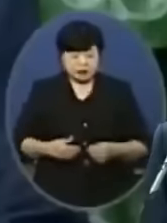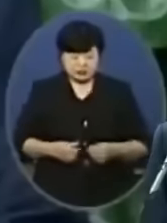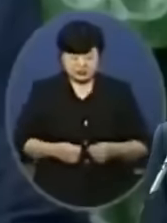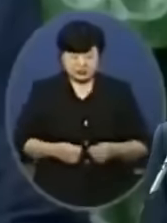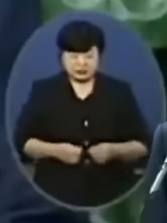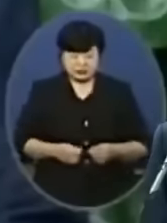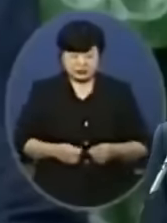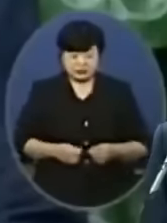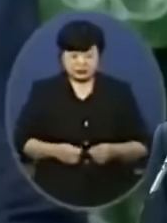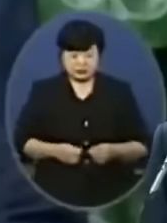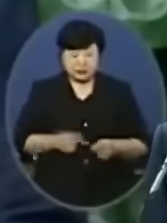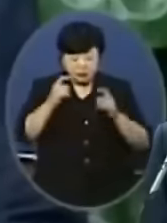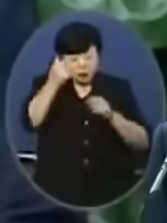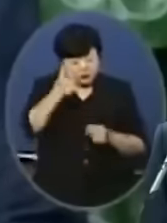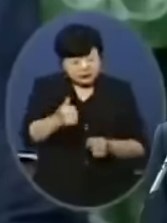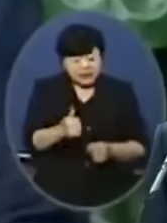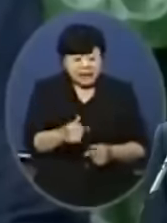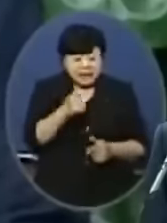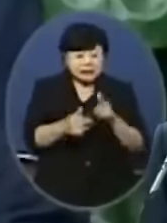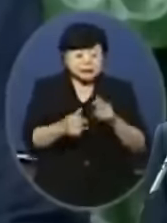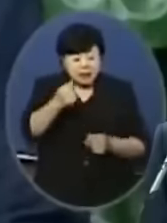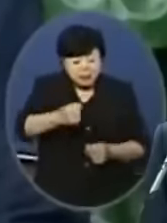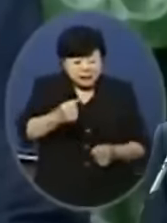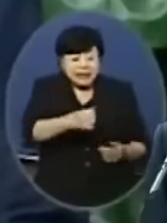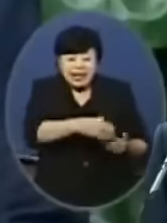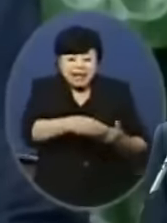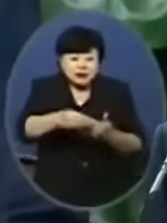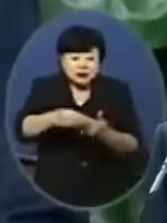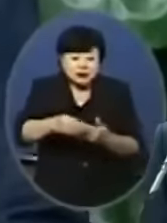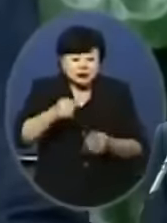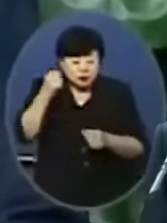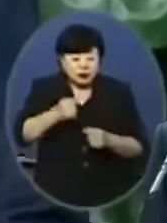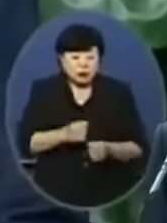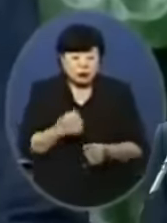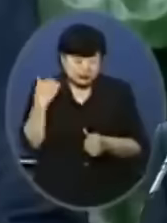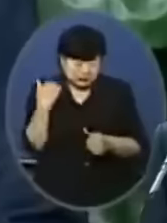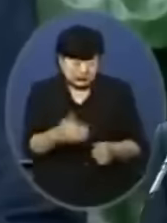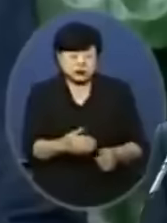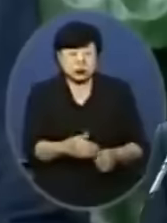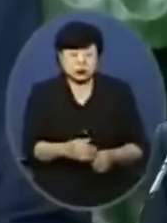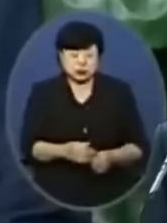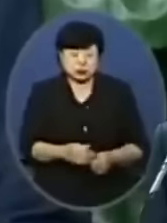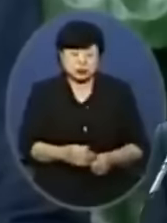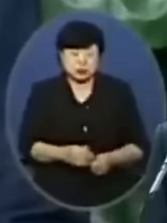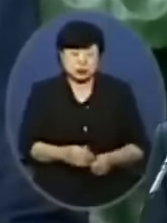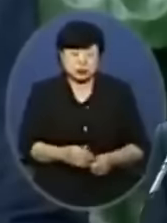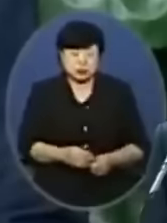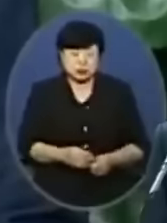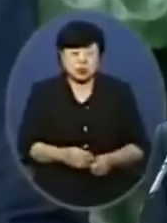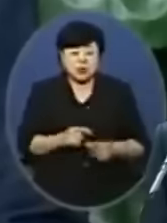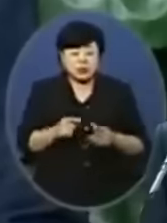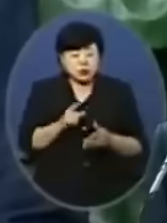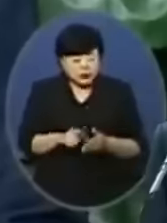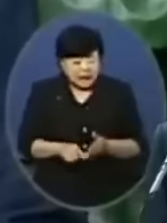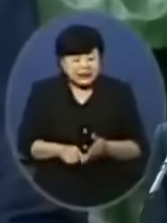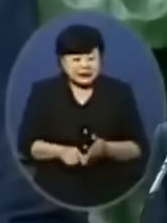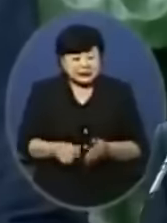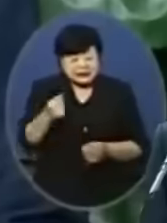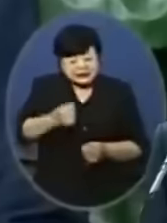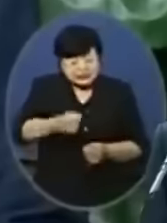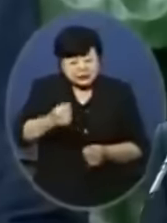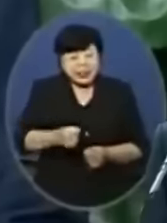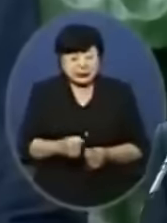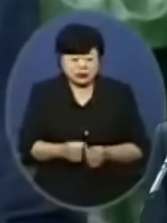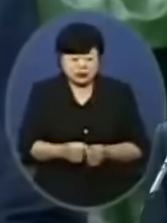것입니다. 목자는 지팡이와 막대기를 가지고 짐승들이 오면 막대기로서 치고 보통 때는